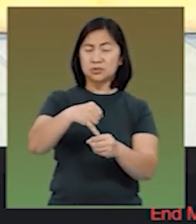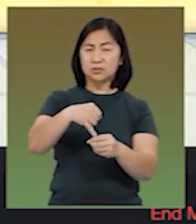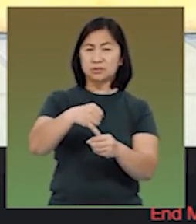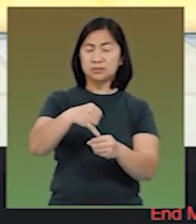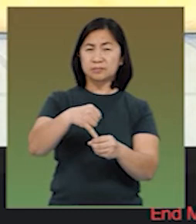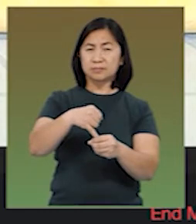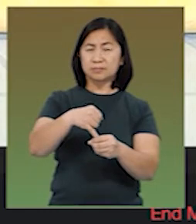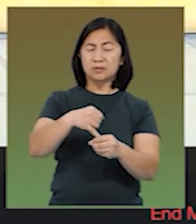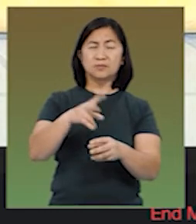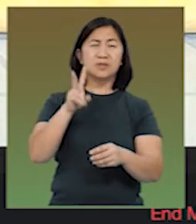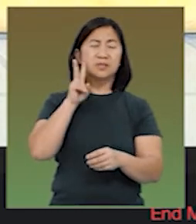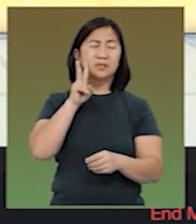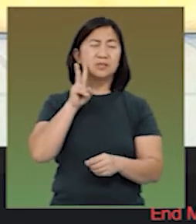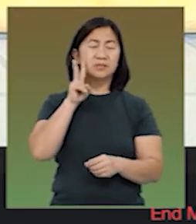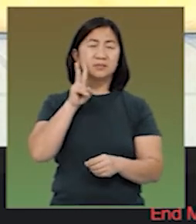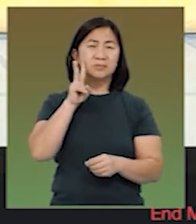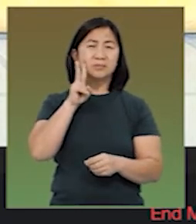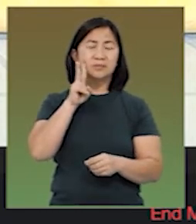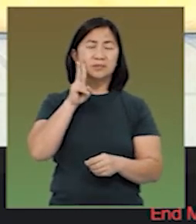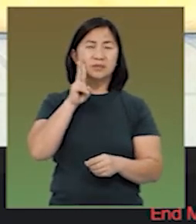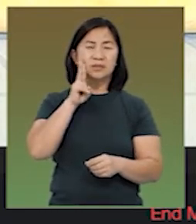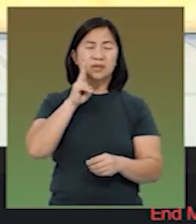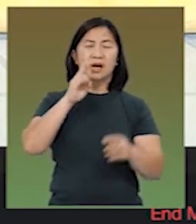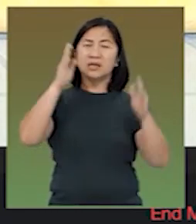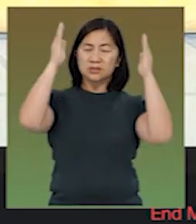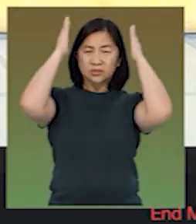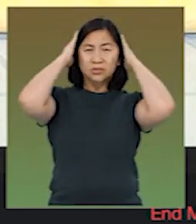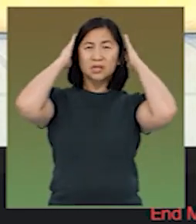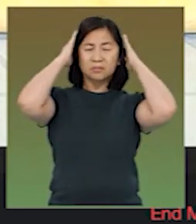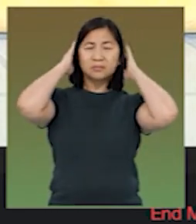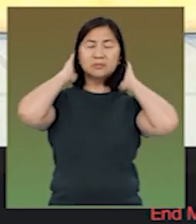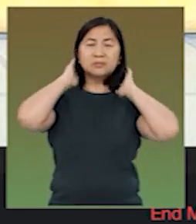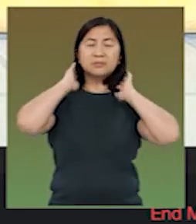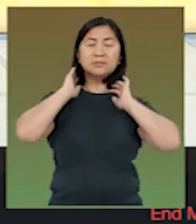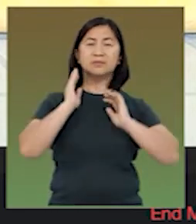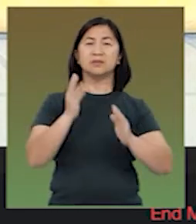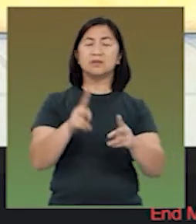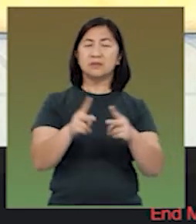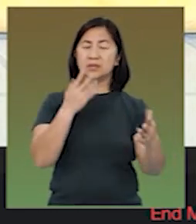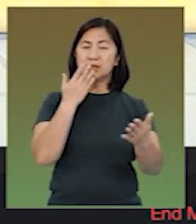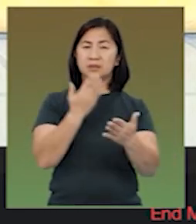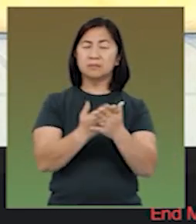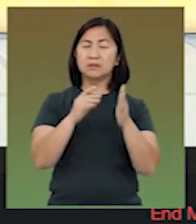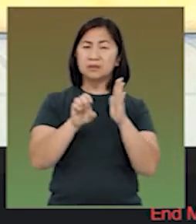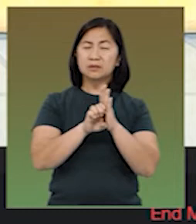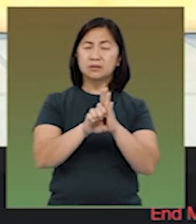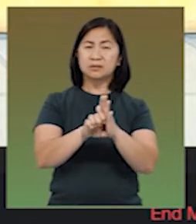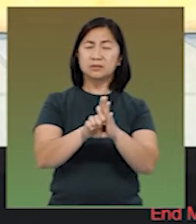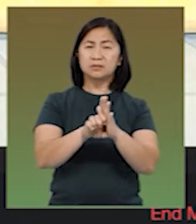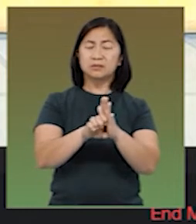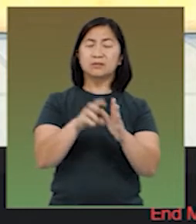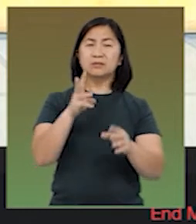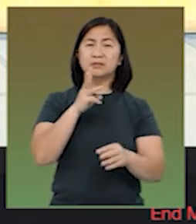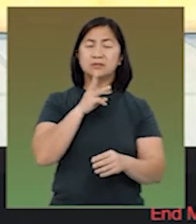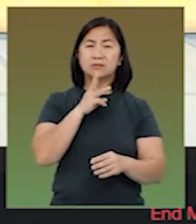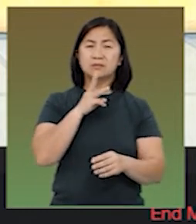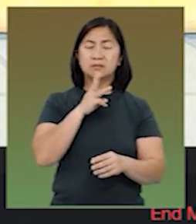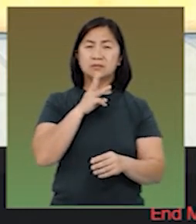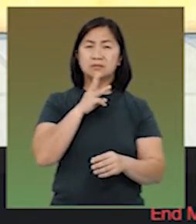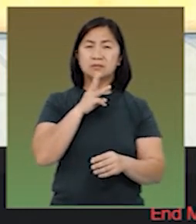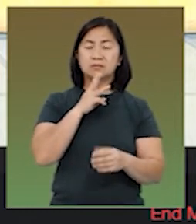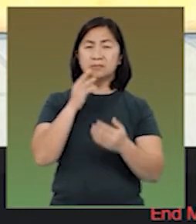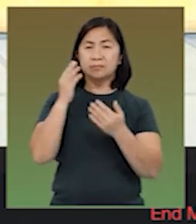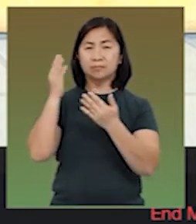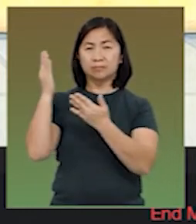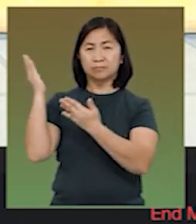Juice, suka, at shampoo po. Good job! Halimbawa, ang tubig